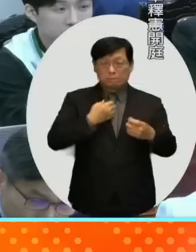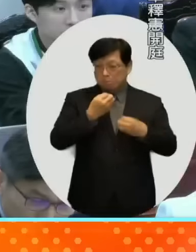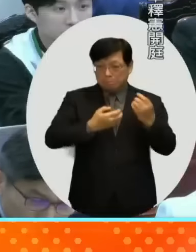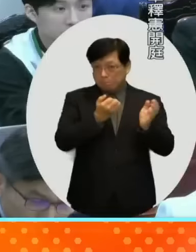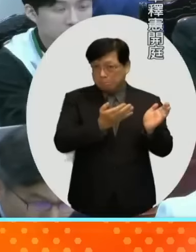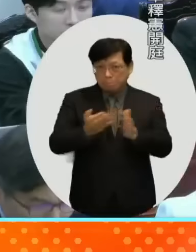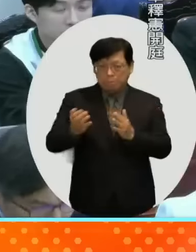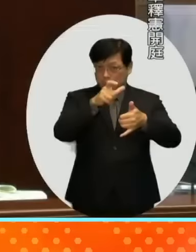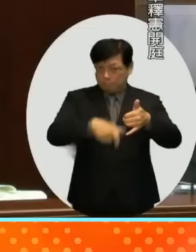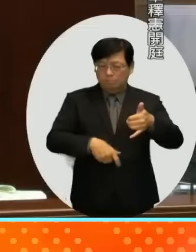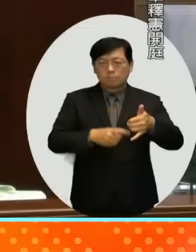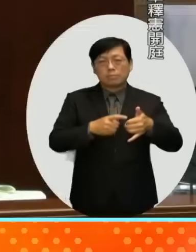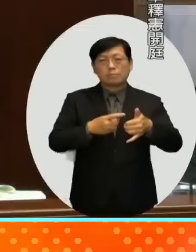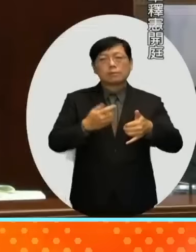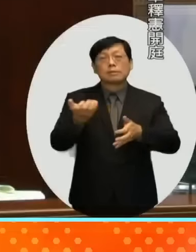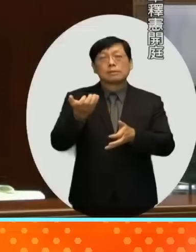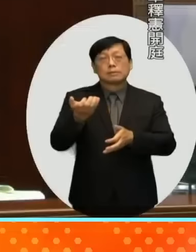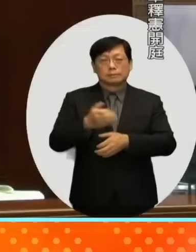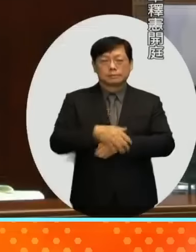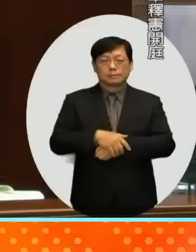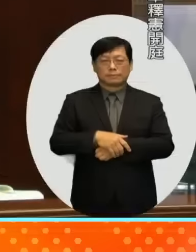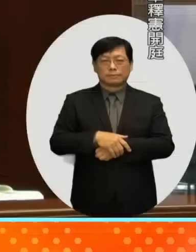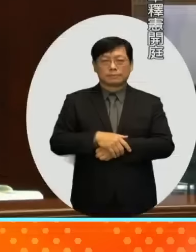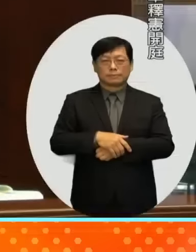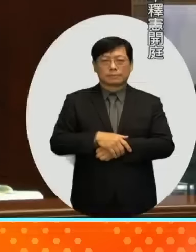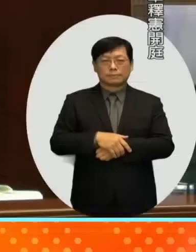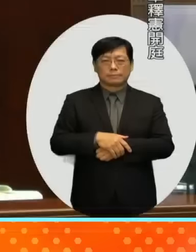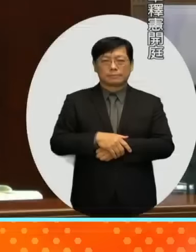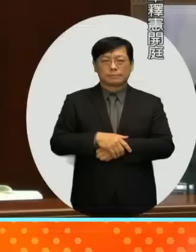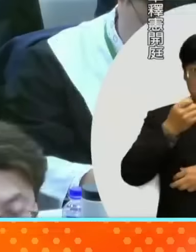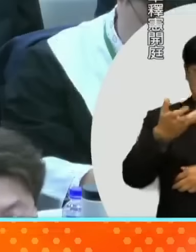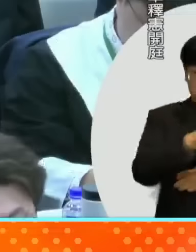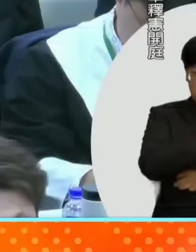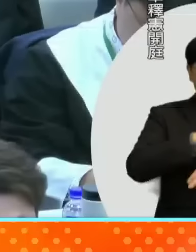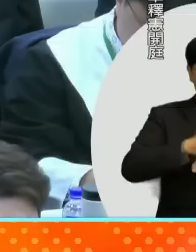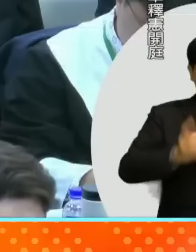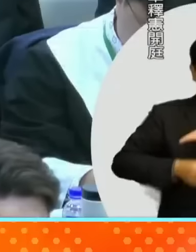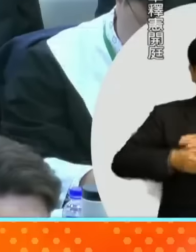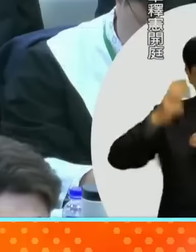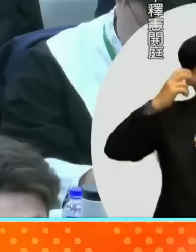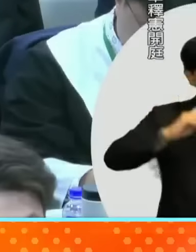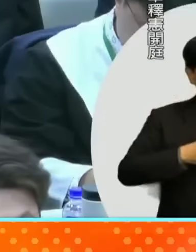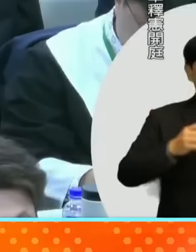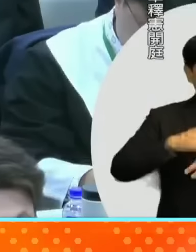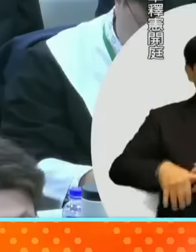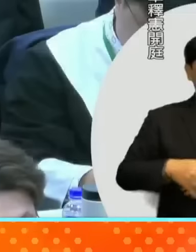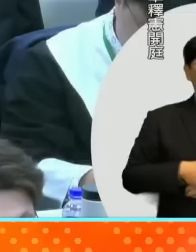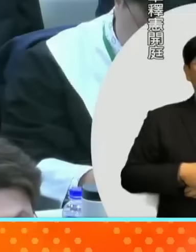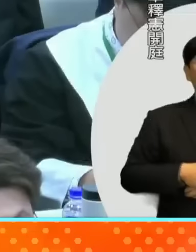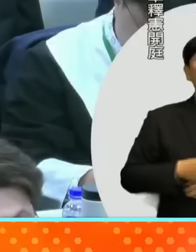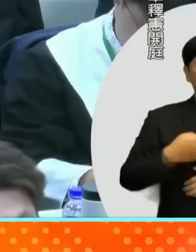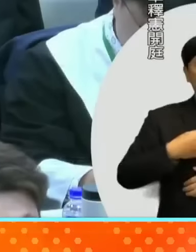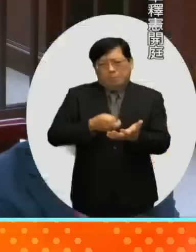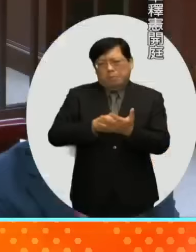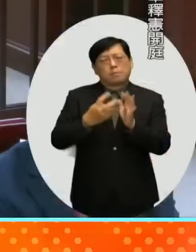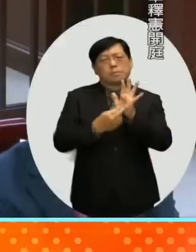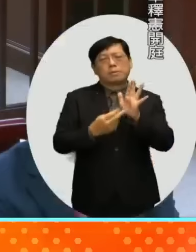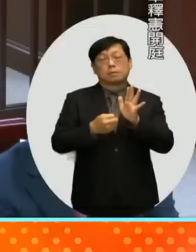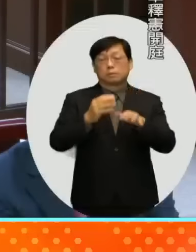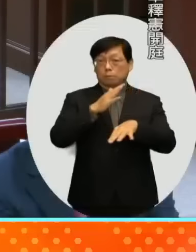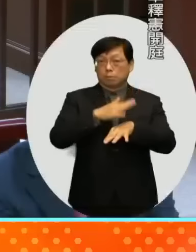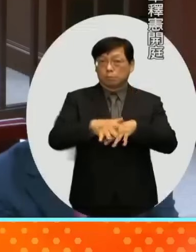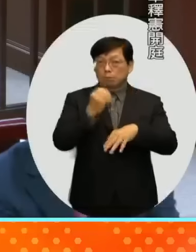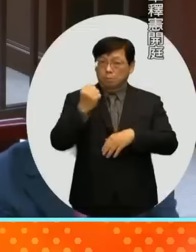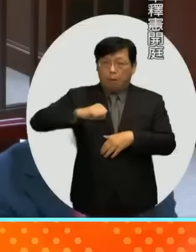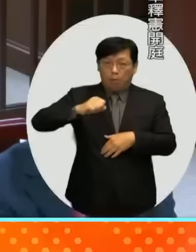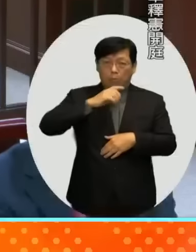中产阶级的政党，所以你就不能够上街头，这是一个错误的想法。 中产阶级的革命常常是一个最